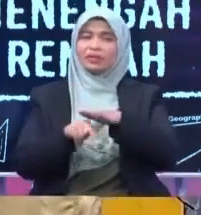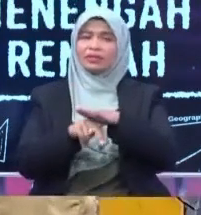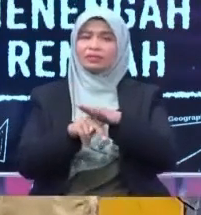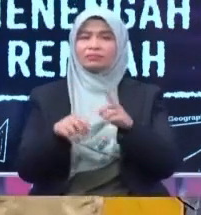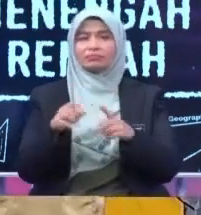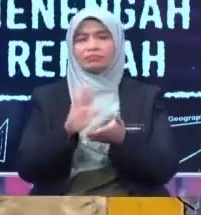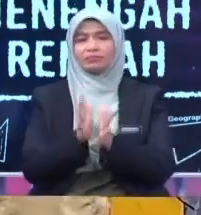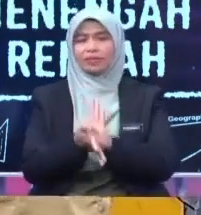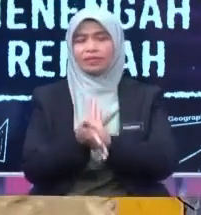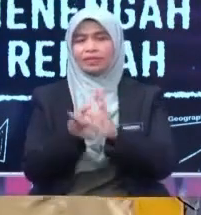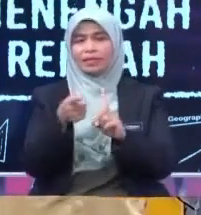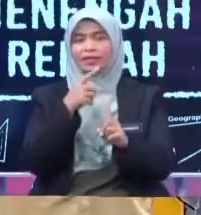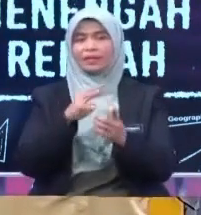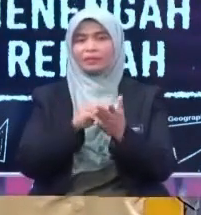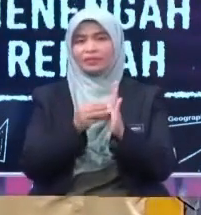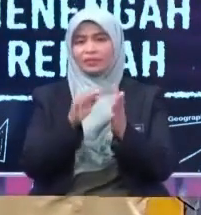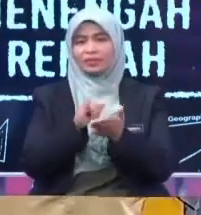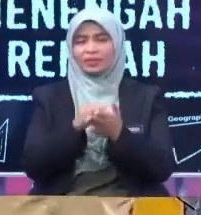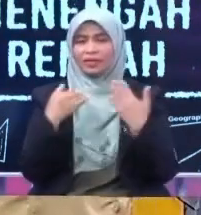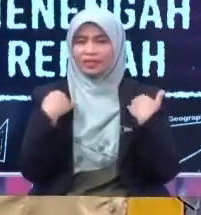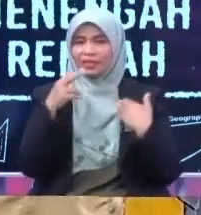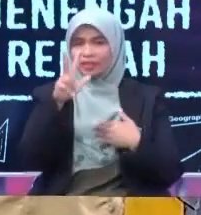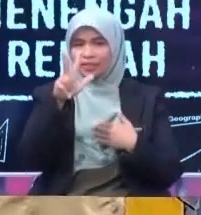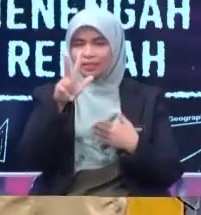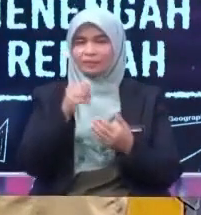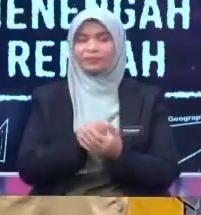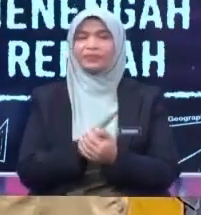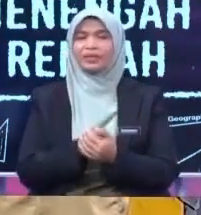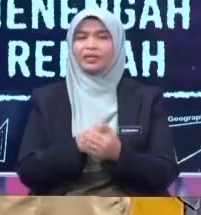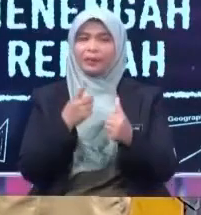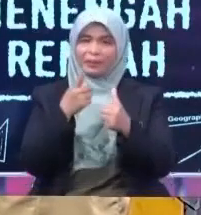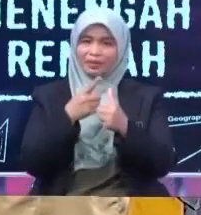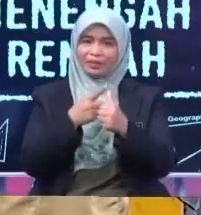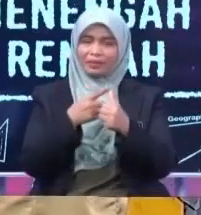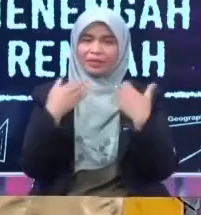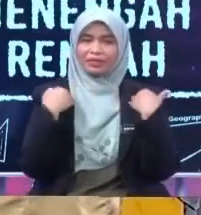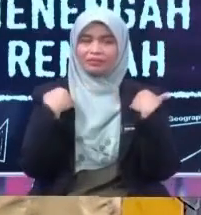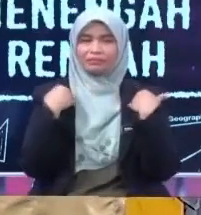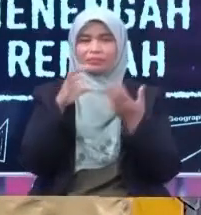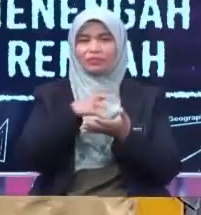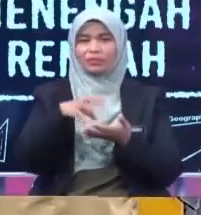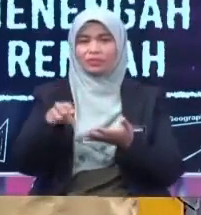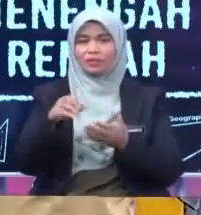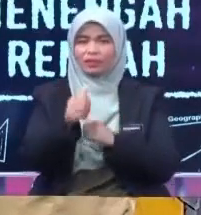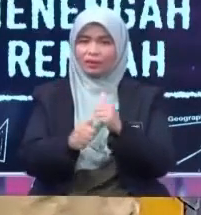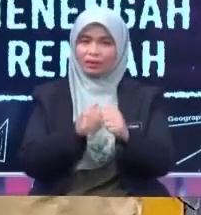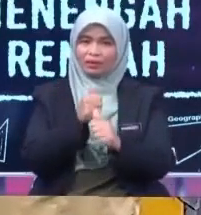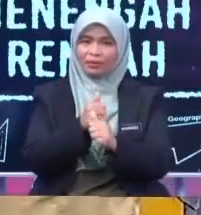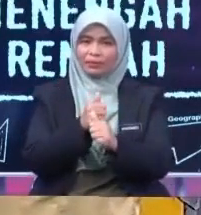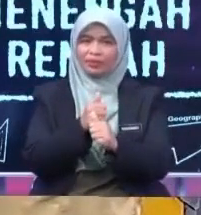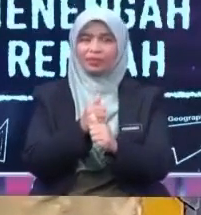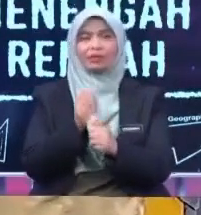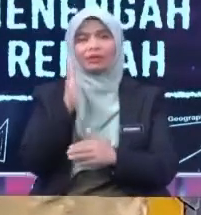daripada maksud ni ada tiga poin utamalah yang kita kena tahu. Yang pertama, adanya kehancuran alam. Lepas tu nanti bila dah hancur alam ni